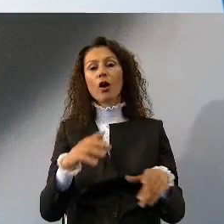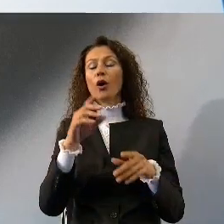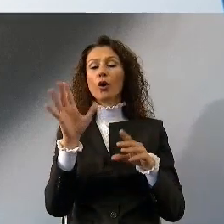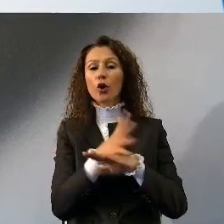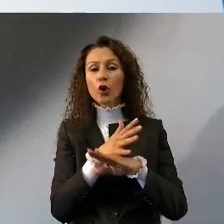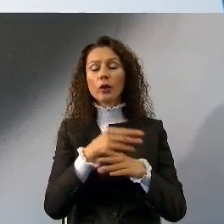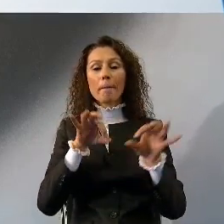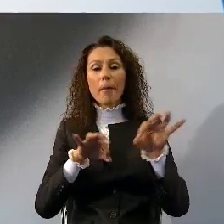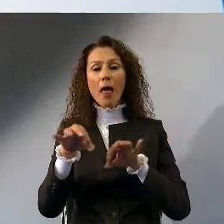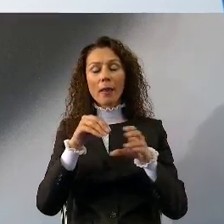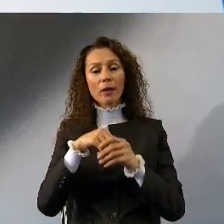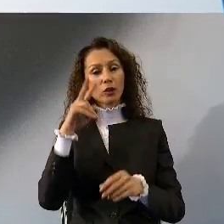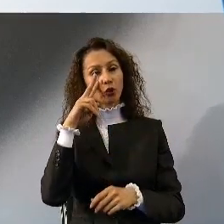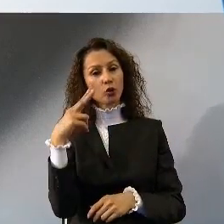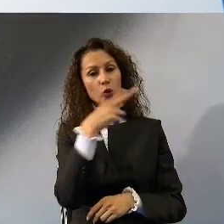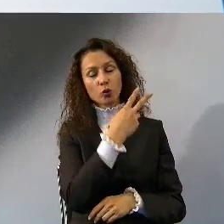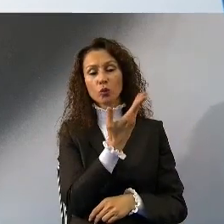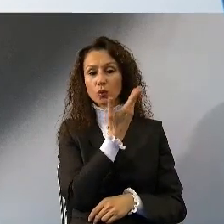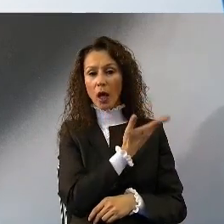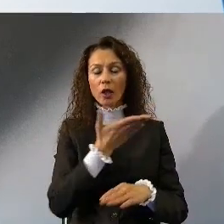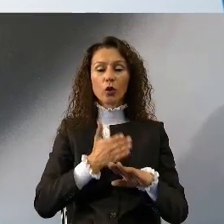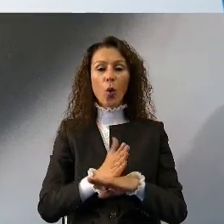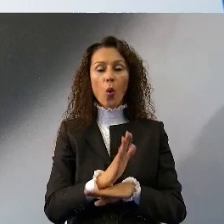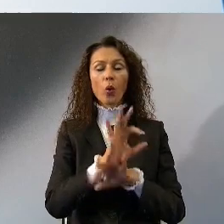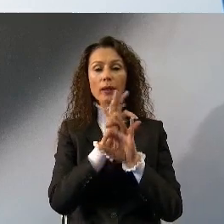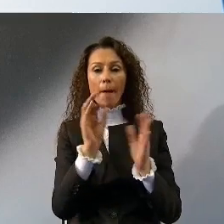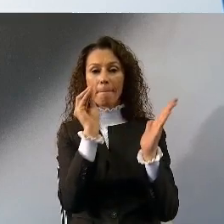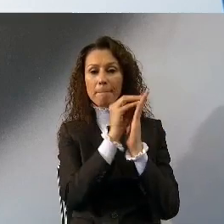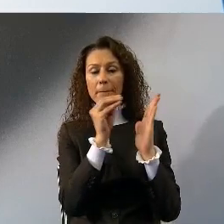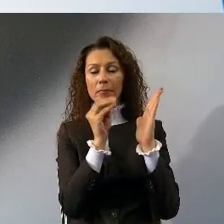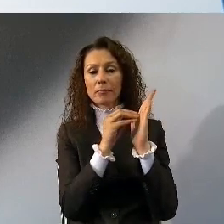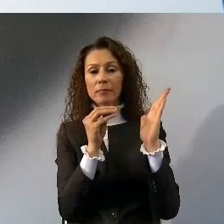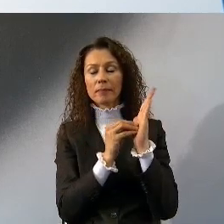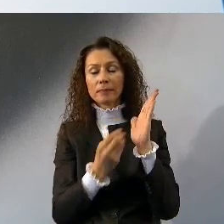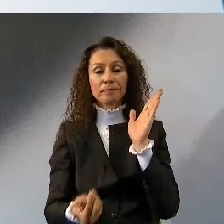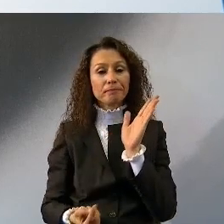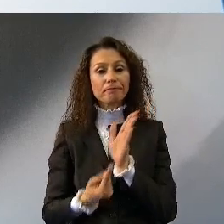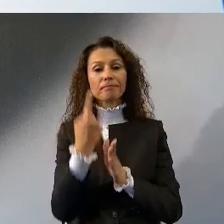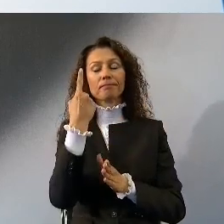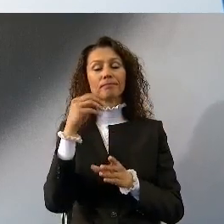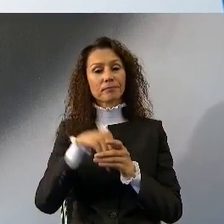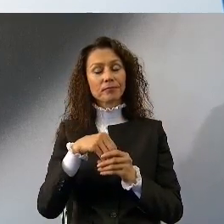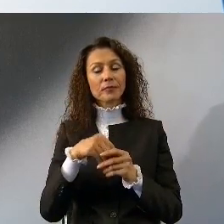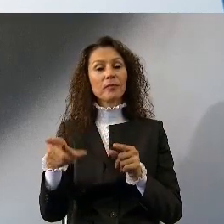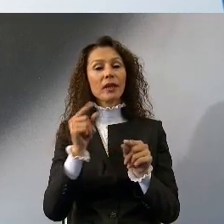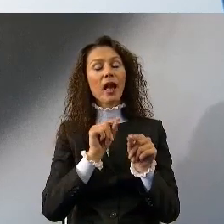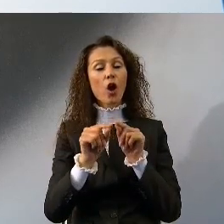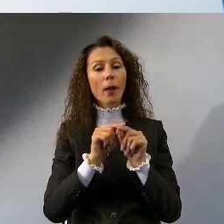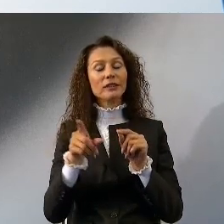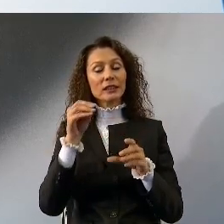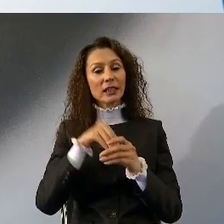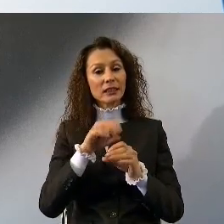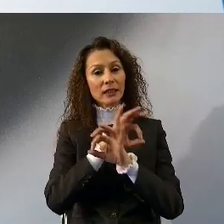envanteri ve planlamasında gözüken bu. Bizim doğru ürünlerin doğru yerlerde yetiştirilmesi için ekonomik ve ekolojik